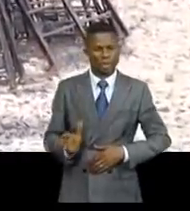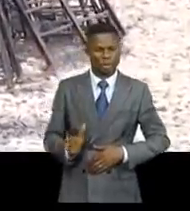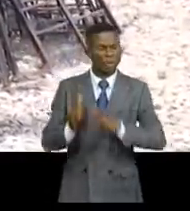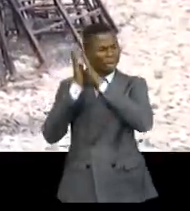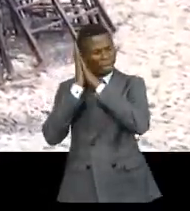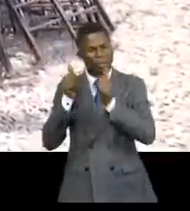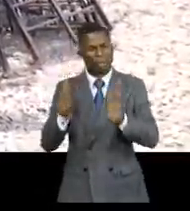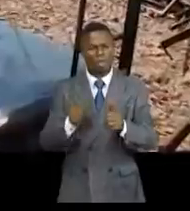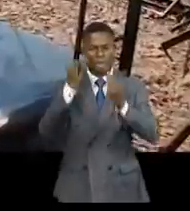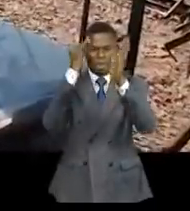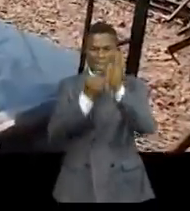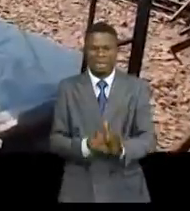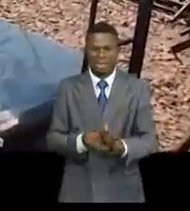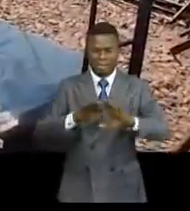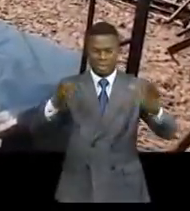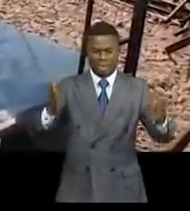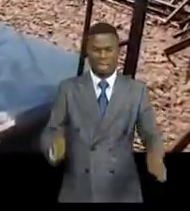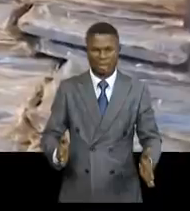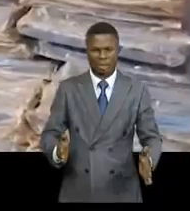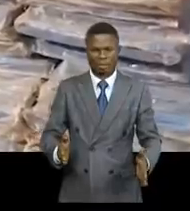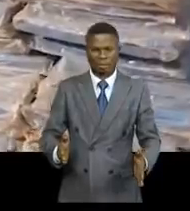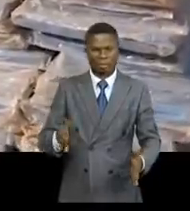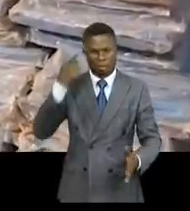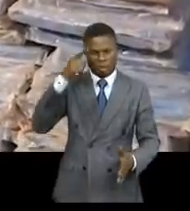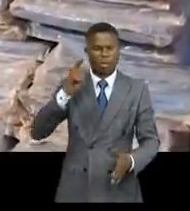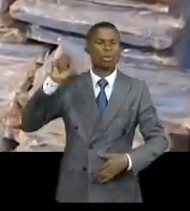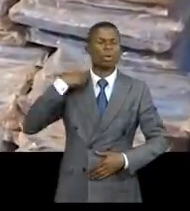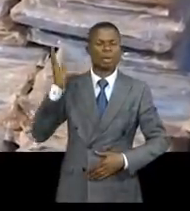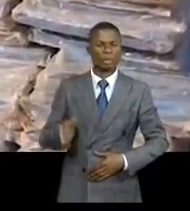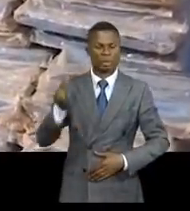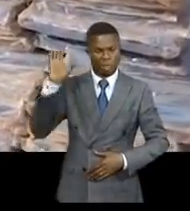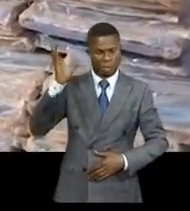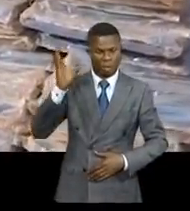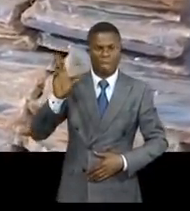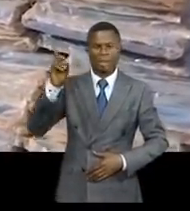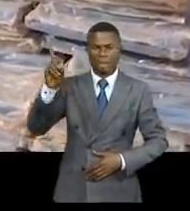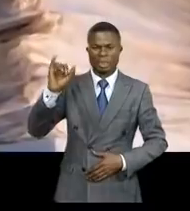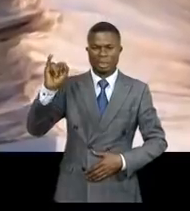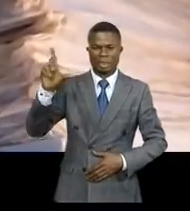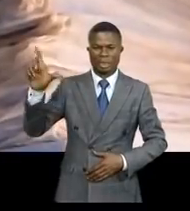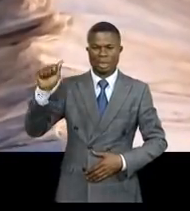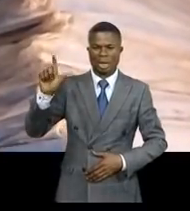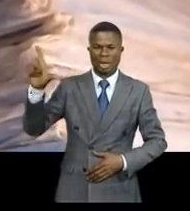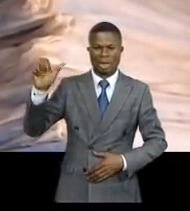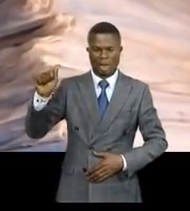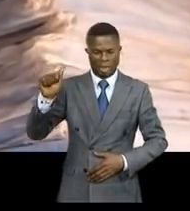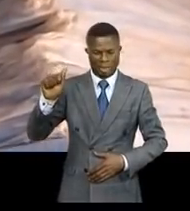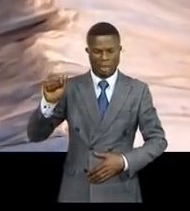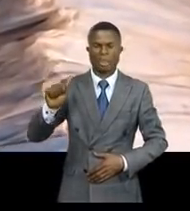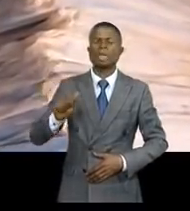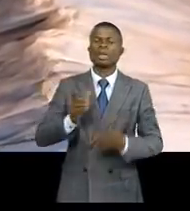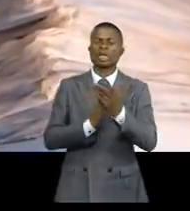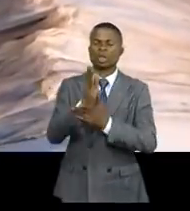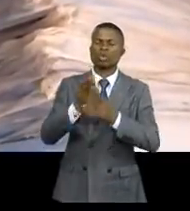Dilala. 600 lits au total pour les incarcérés de la prison de Dilala qui, au regard de la Déclaration universelle des droits de